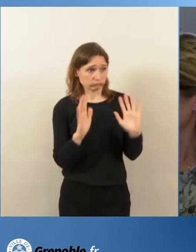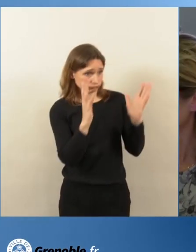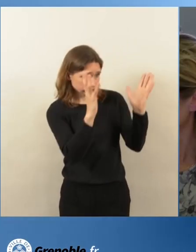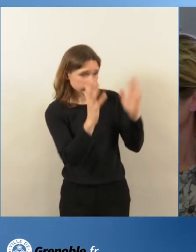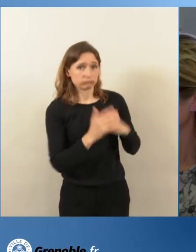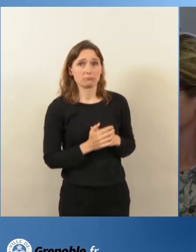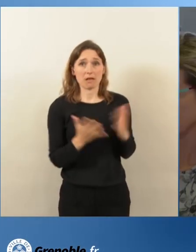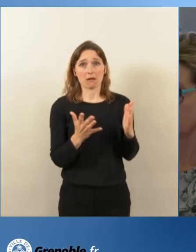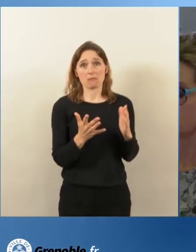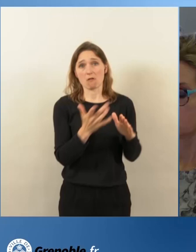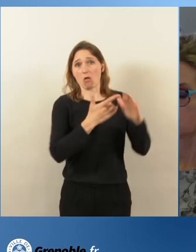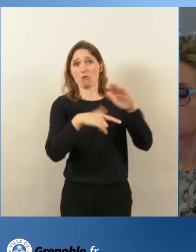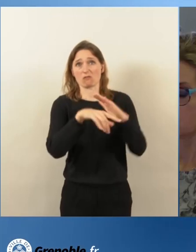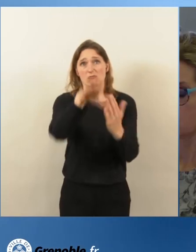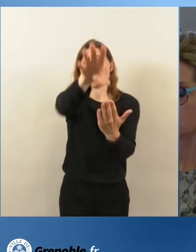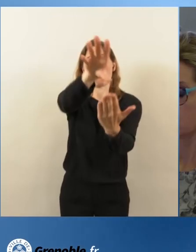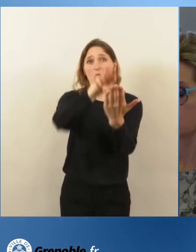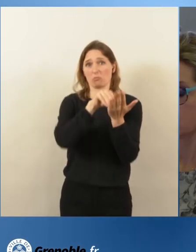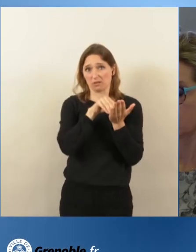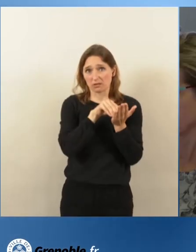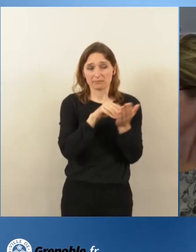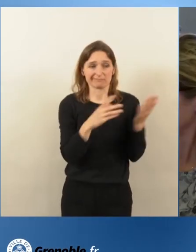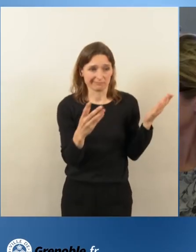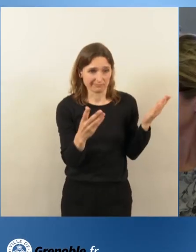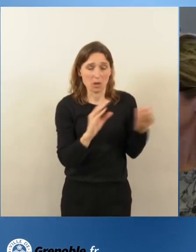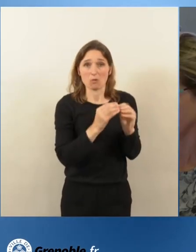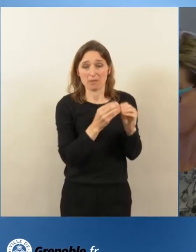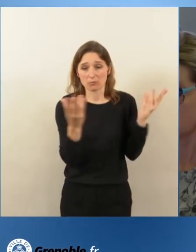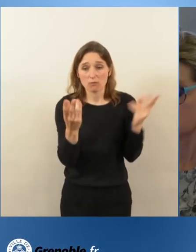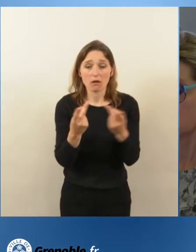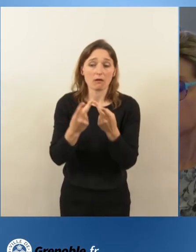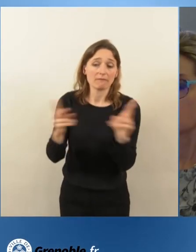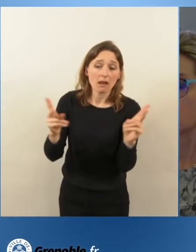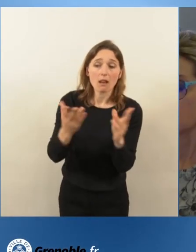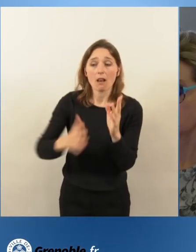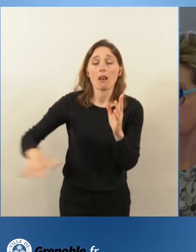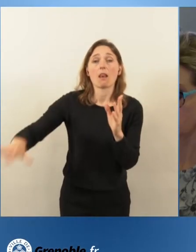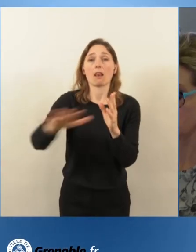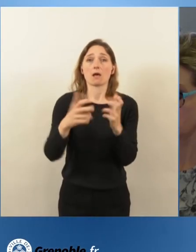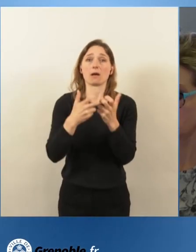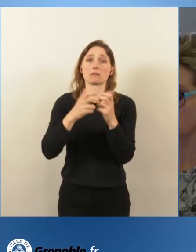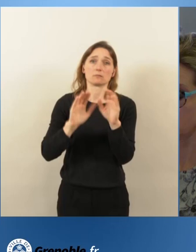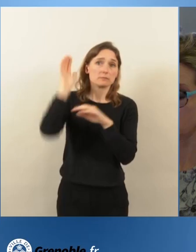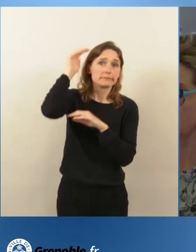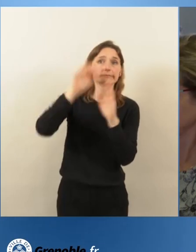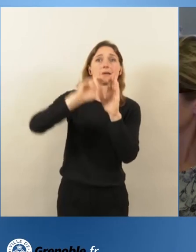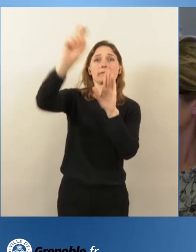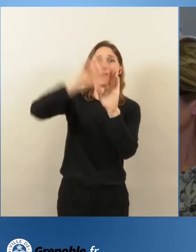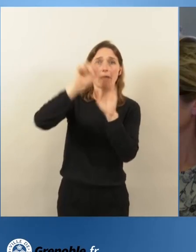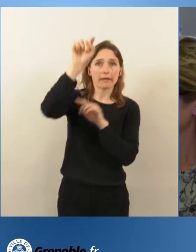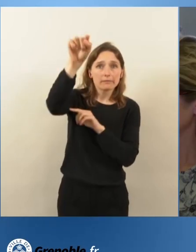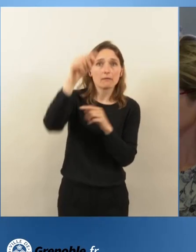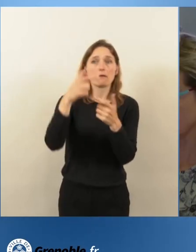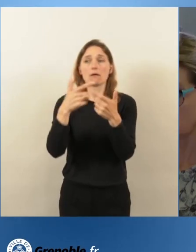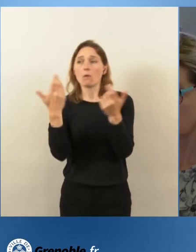langage se heurte à la terrible réalité de la ville constaté caserne de Bonne à castor et par toutes les